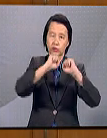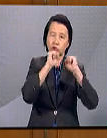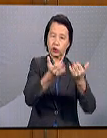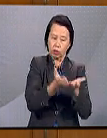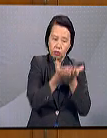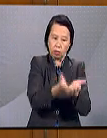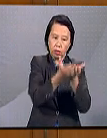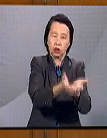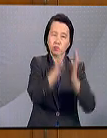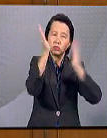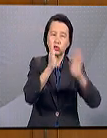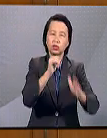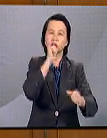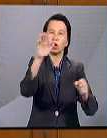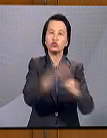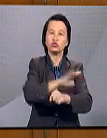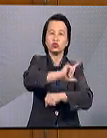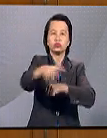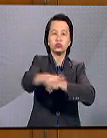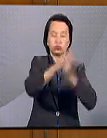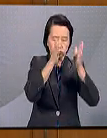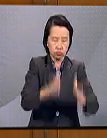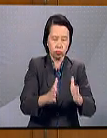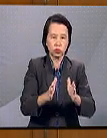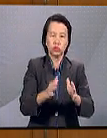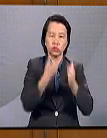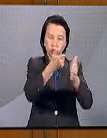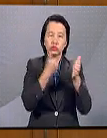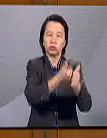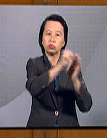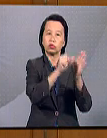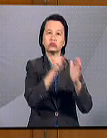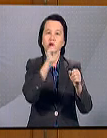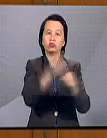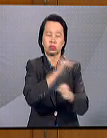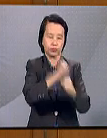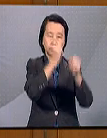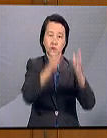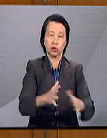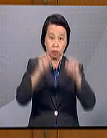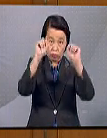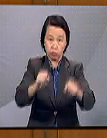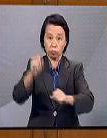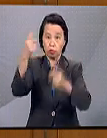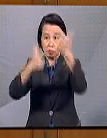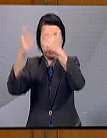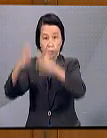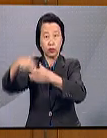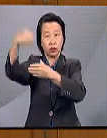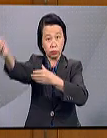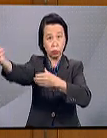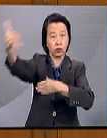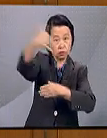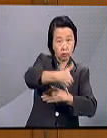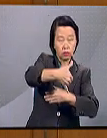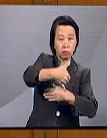ketika ini mengalami kekurangan pelaut yang memenuhi kriteria tertentu. Jadi adakah dibenarkan kemasukan pelaut asing